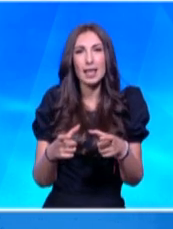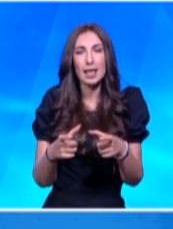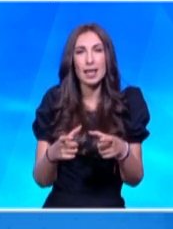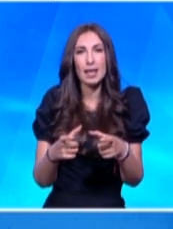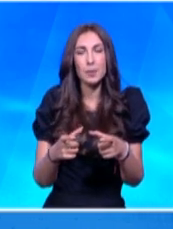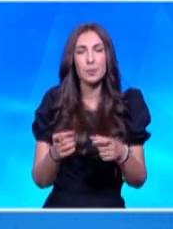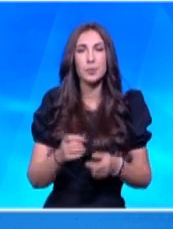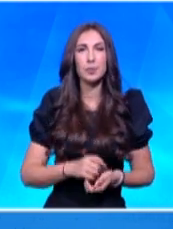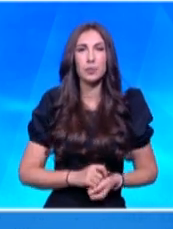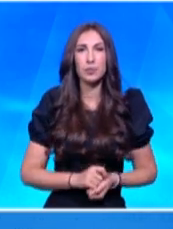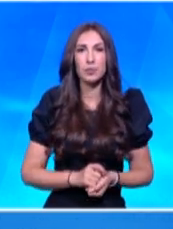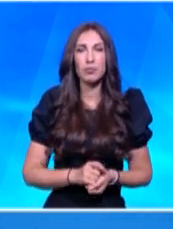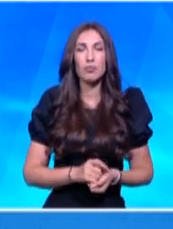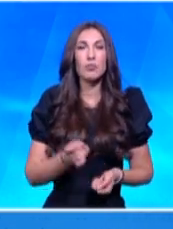там